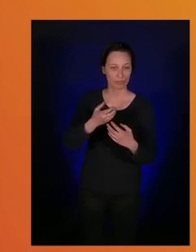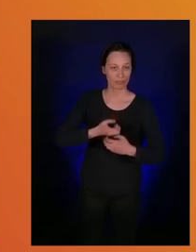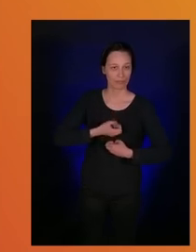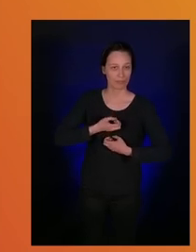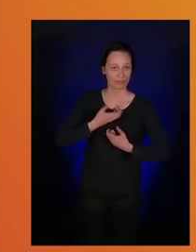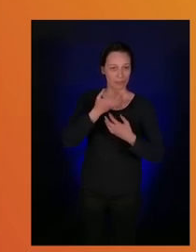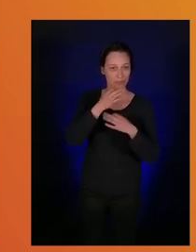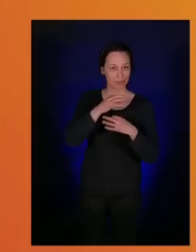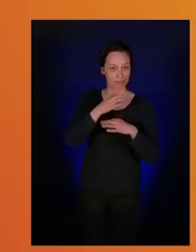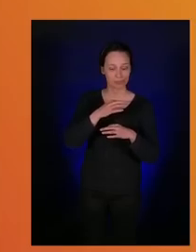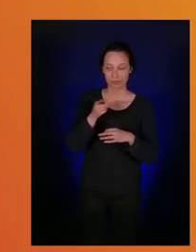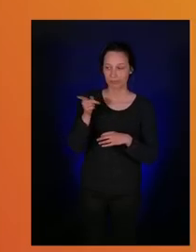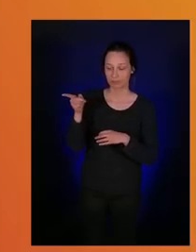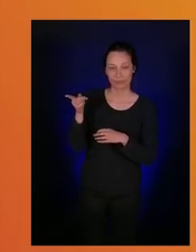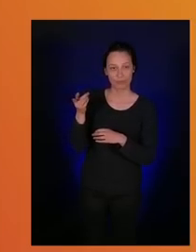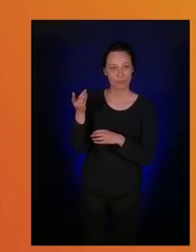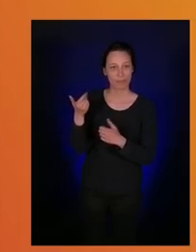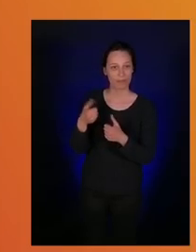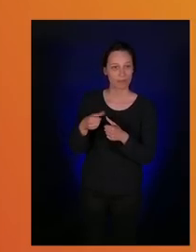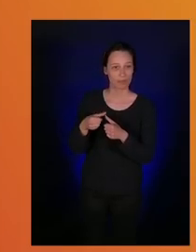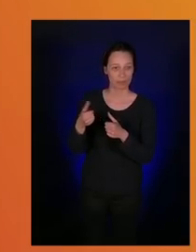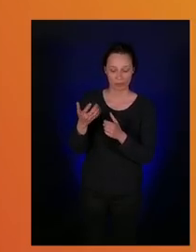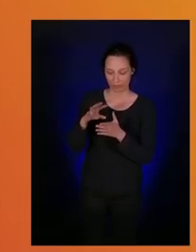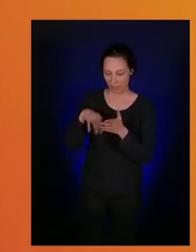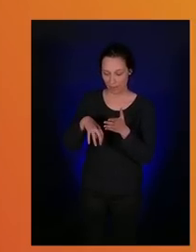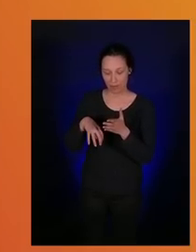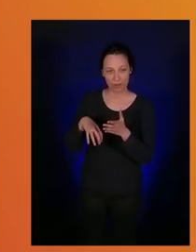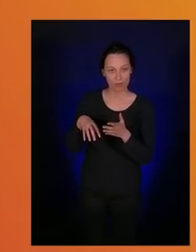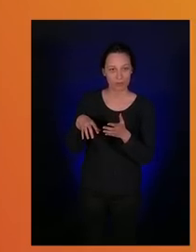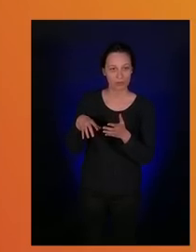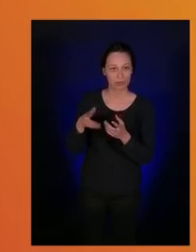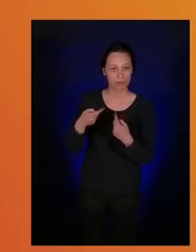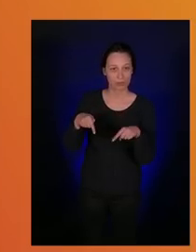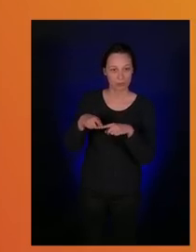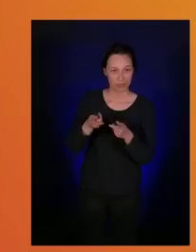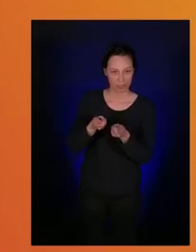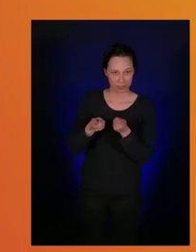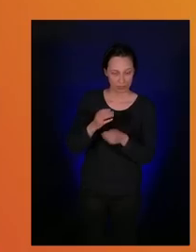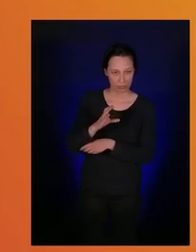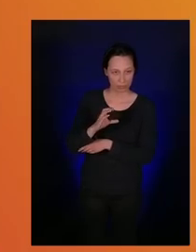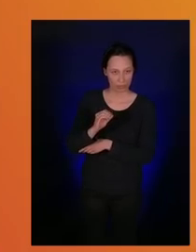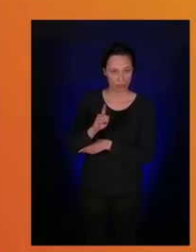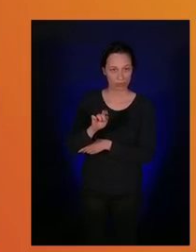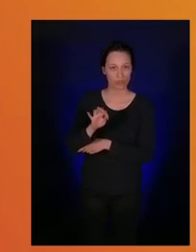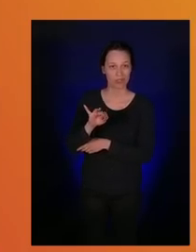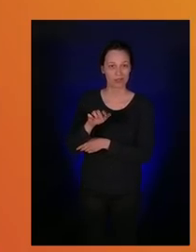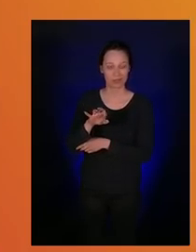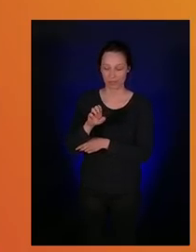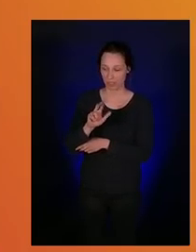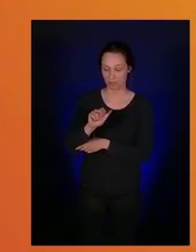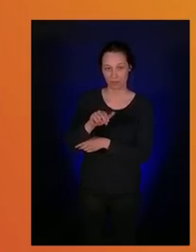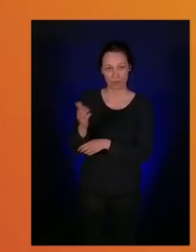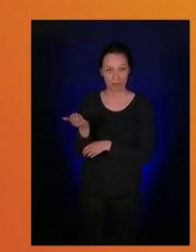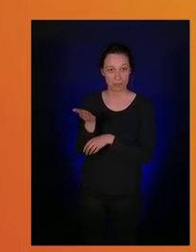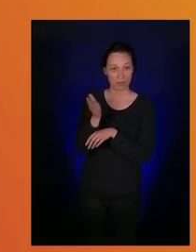qui vont être chargés de présenter le rapport du comité de gestion de COGETIS. On reprend place, s'il vous